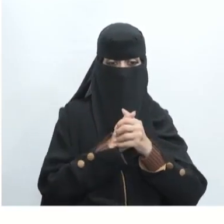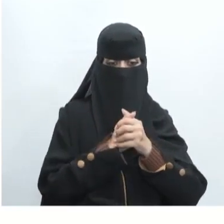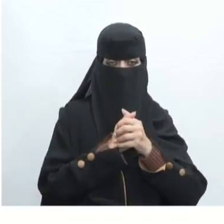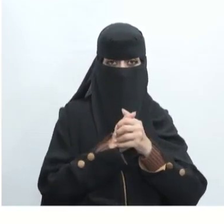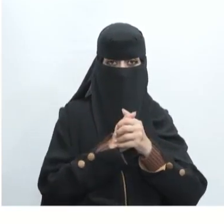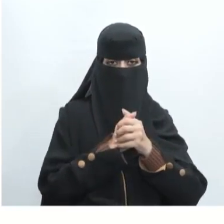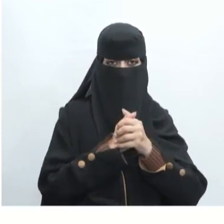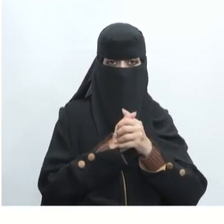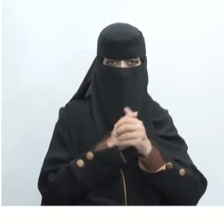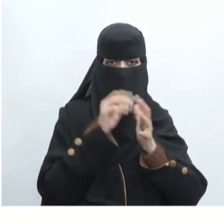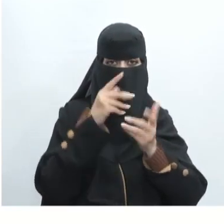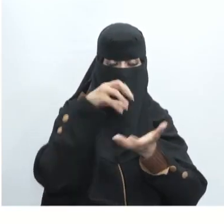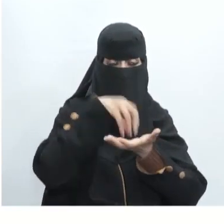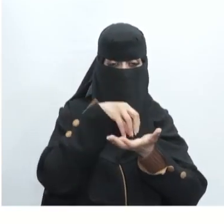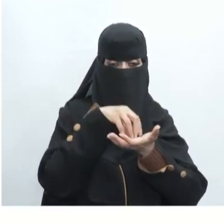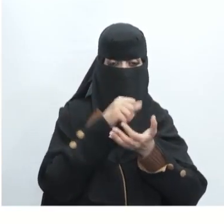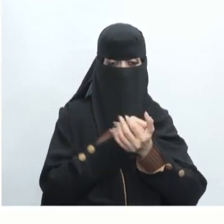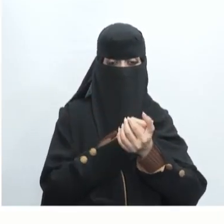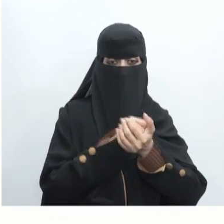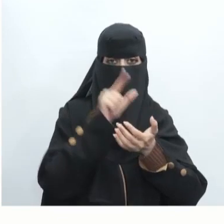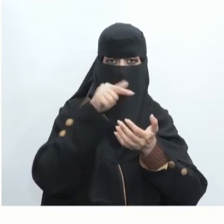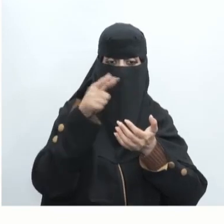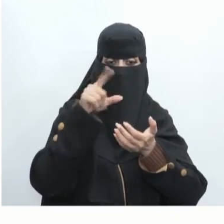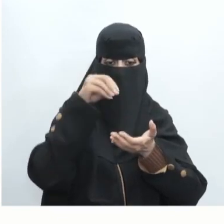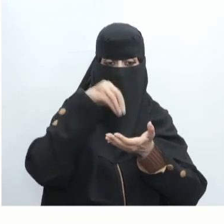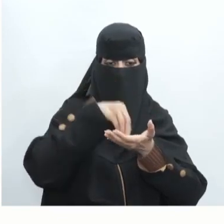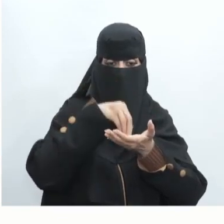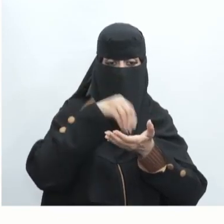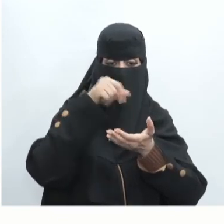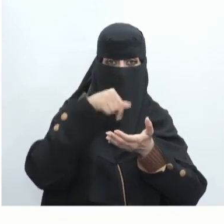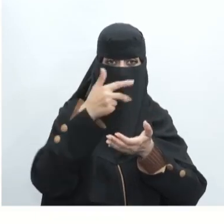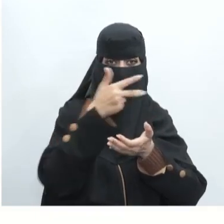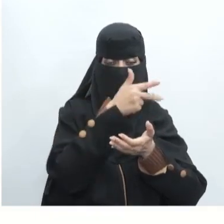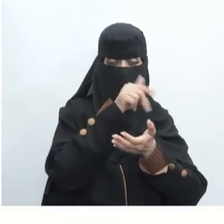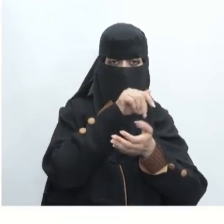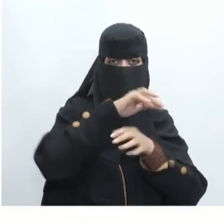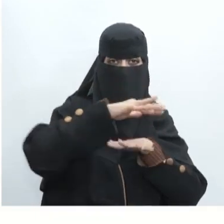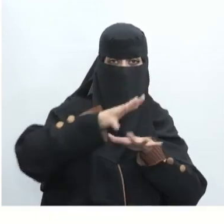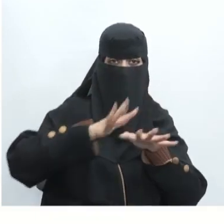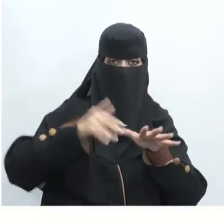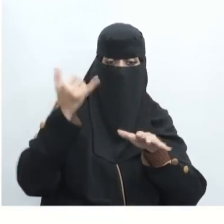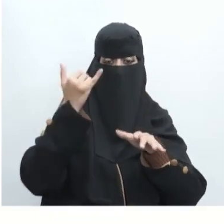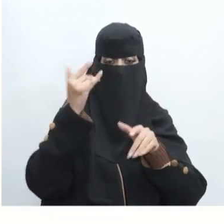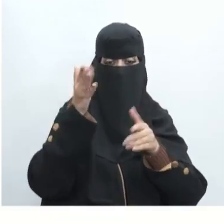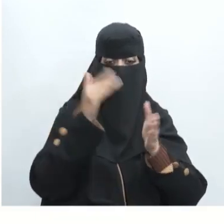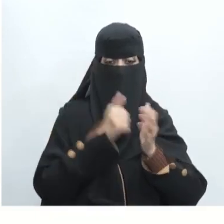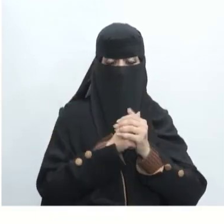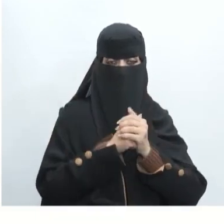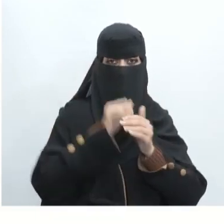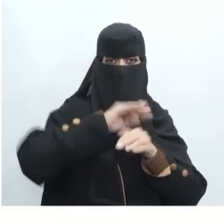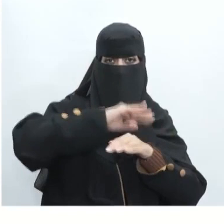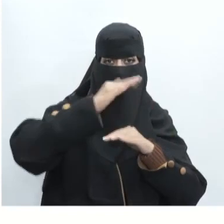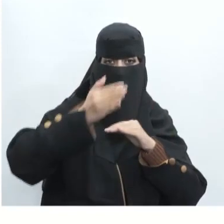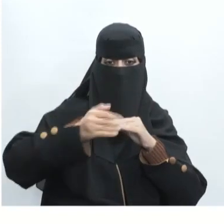من المجموعه باء احسنتم هي في غرب المملكه العربيه السعوديه في غرب شبه الجزيره